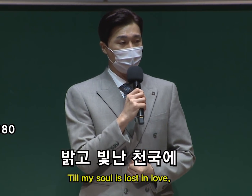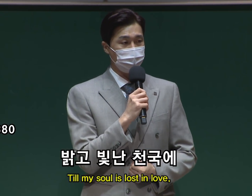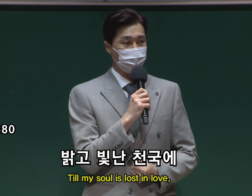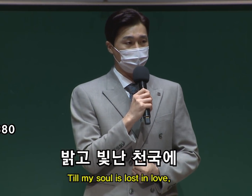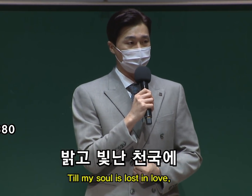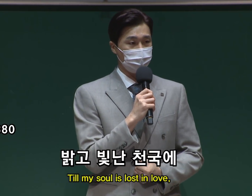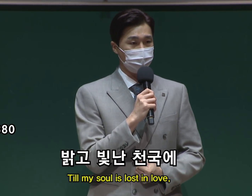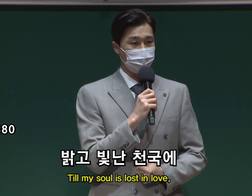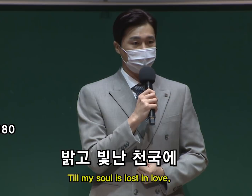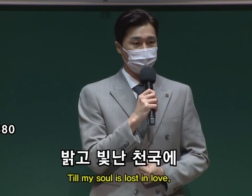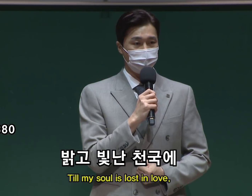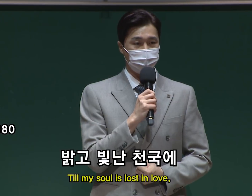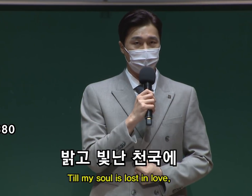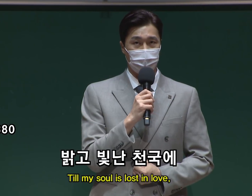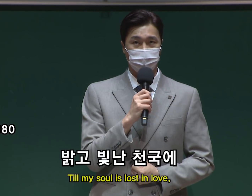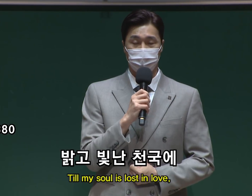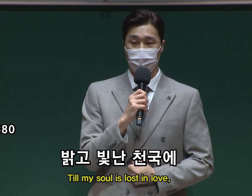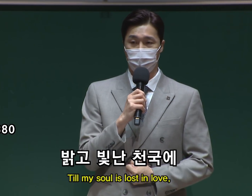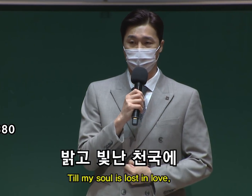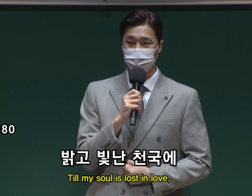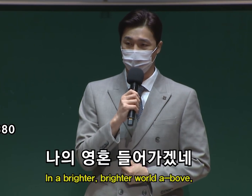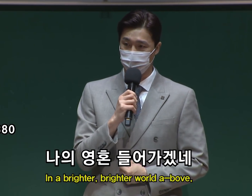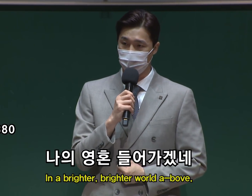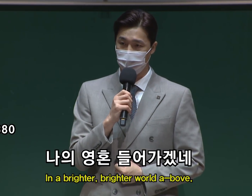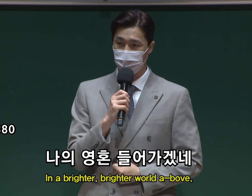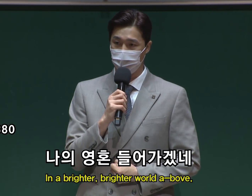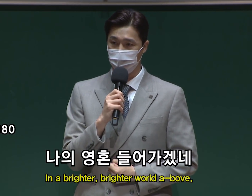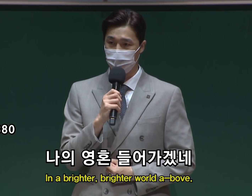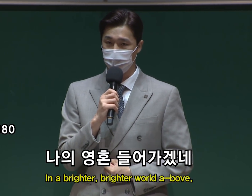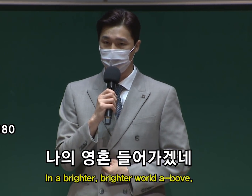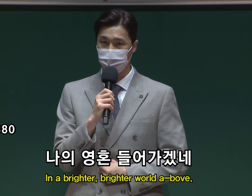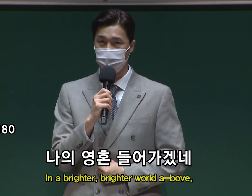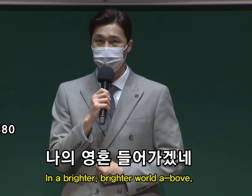밝고 빛난 천국에